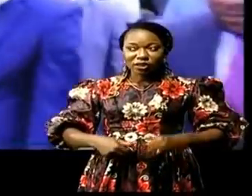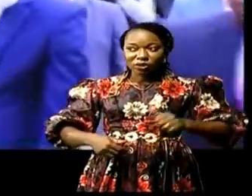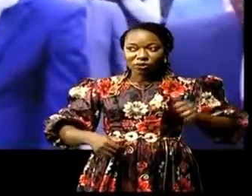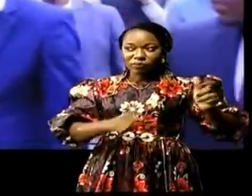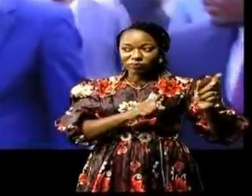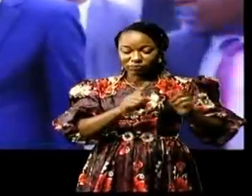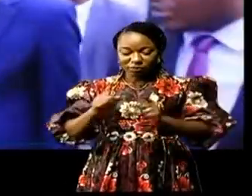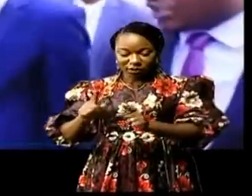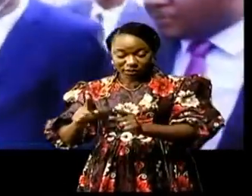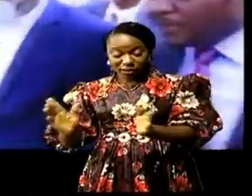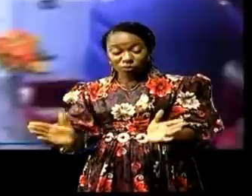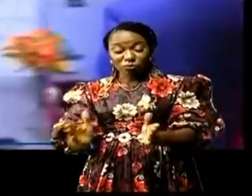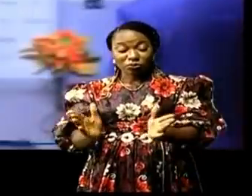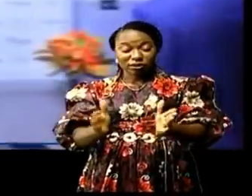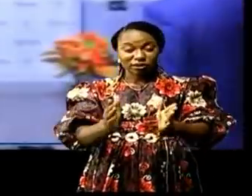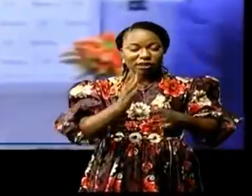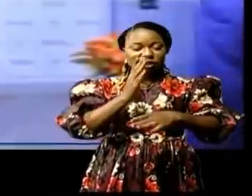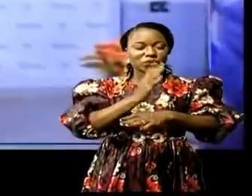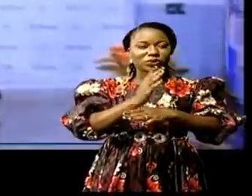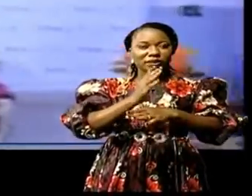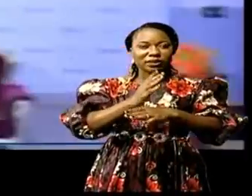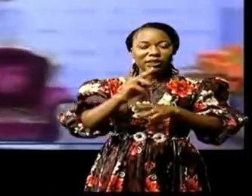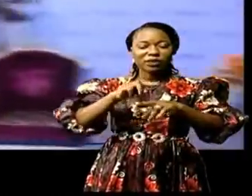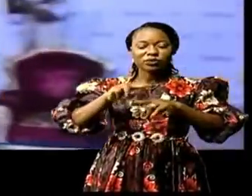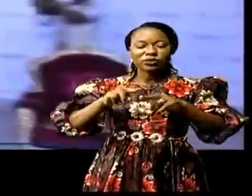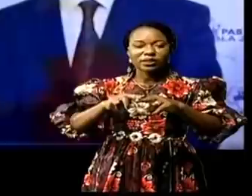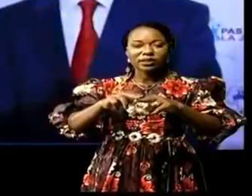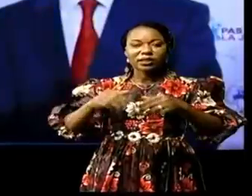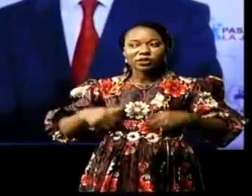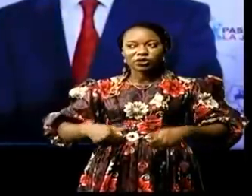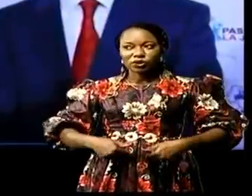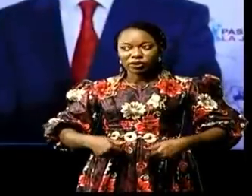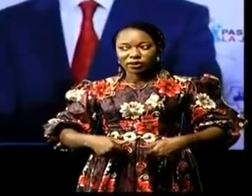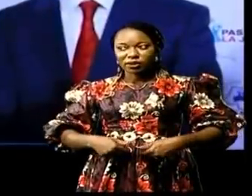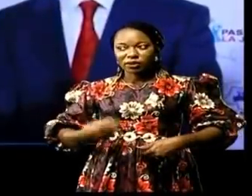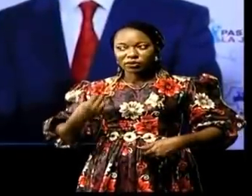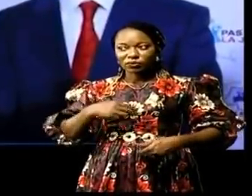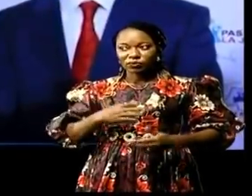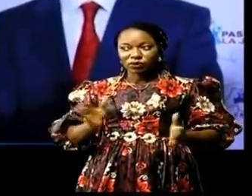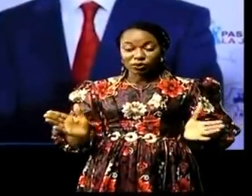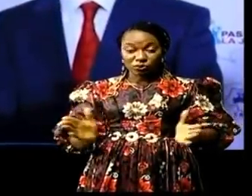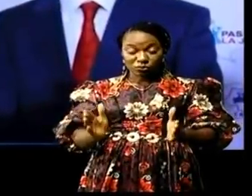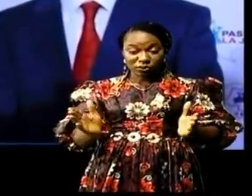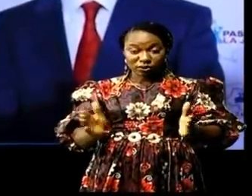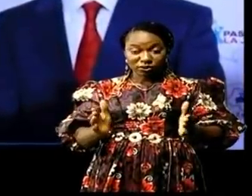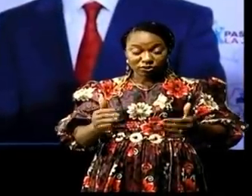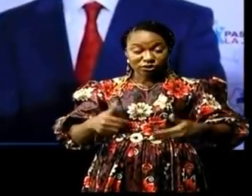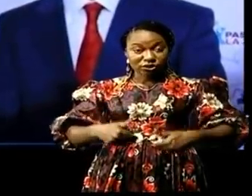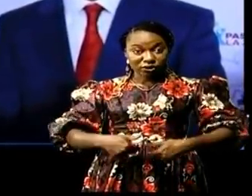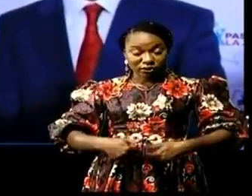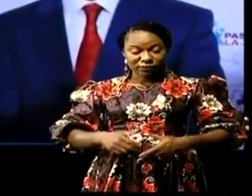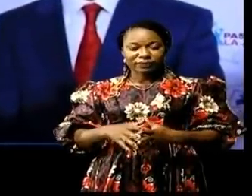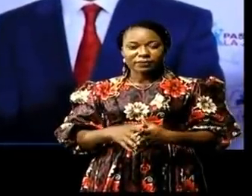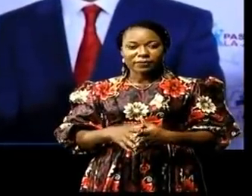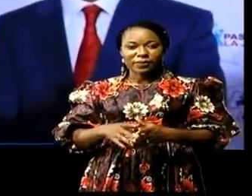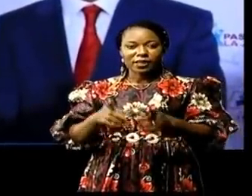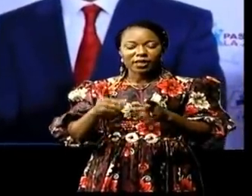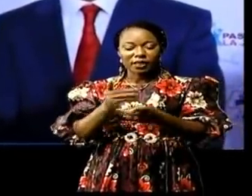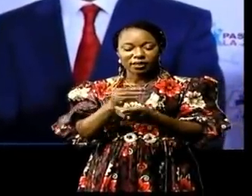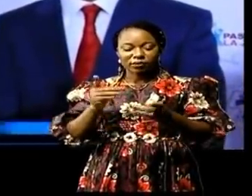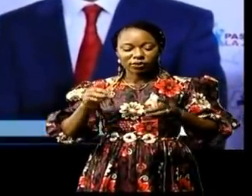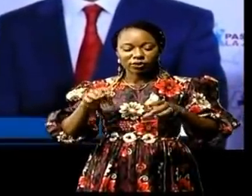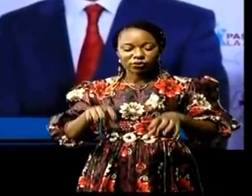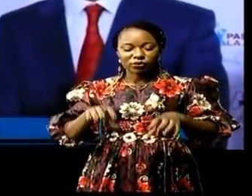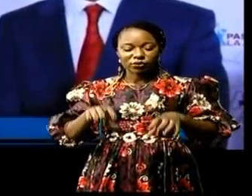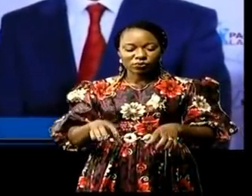Bunkulu d'encourager le Conseil national pour ses assises. Encourager à toutes les structures de jeunes en République démocratique du Congo,